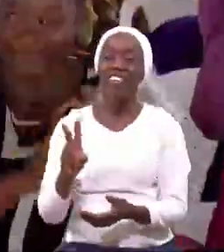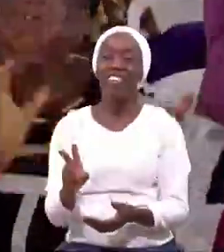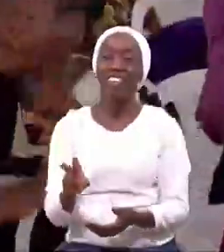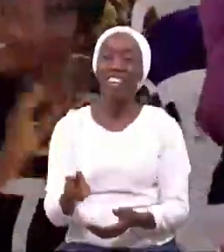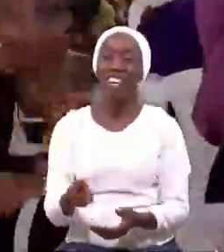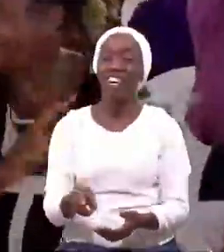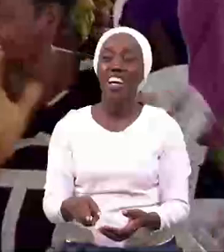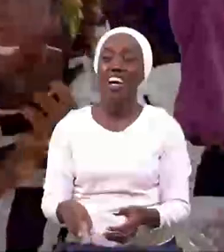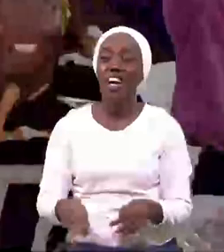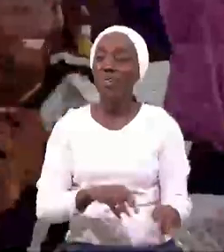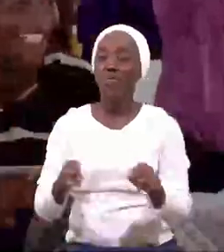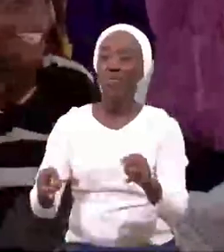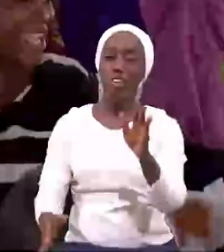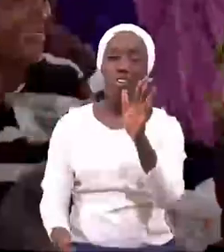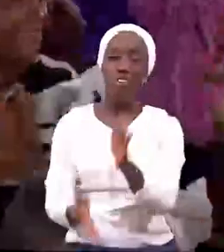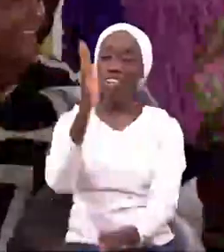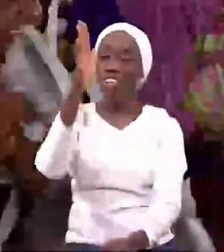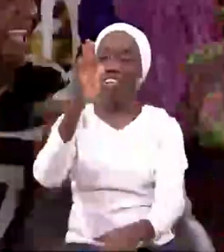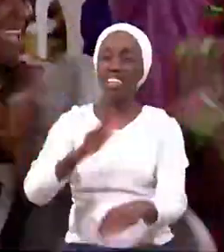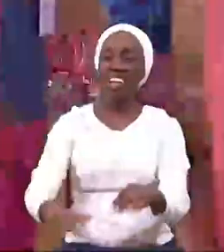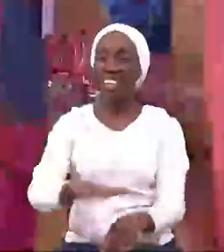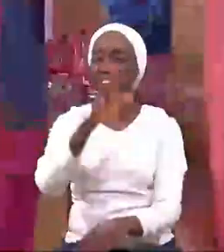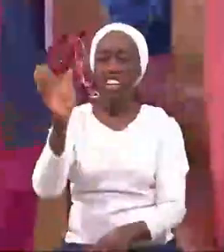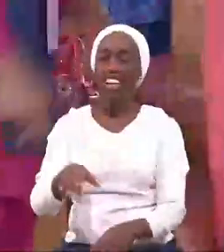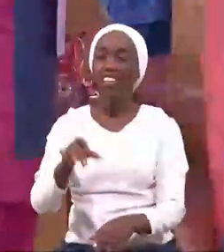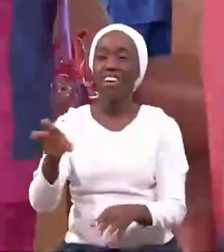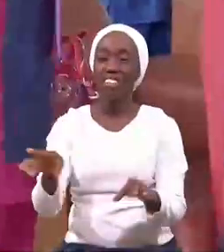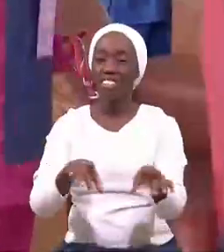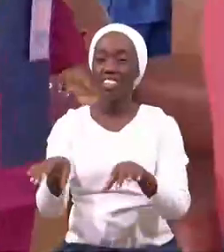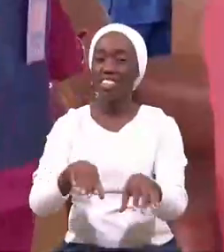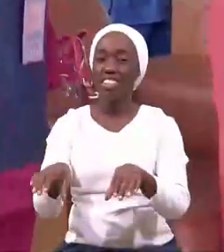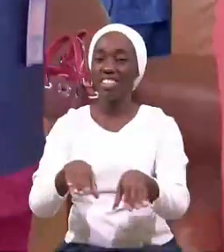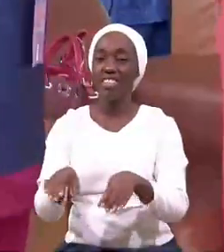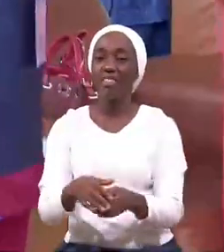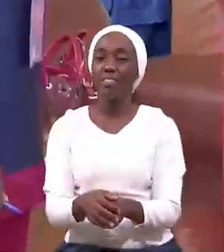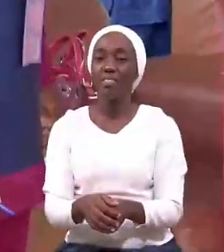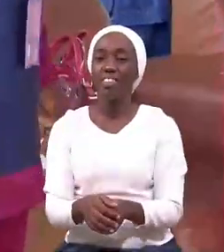Je peux aller plus rapidement que je le faisais.